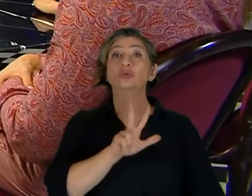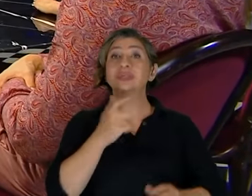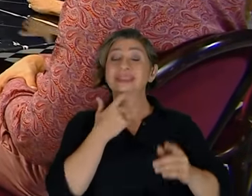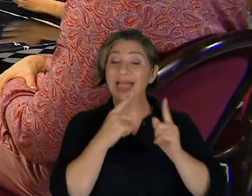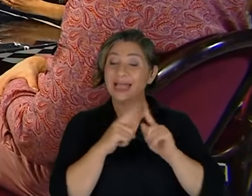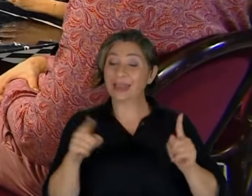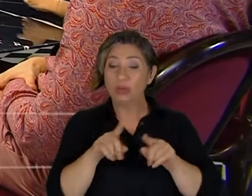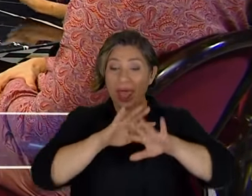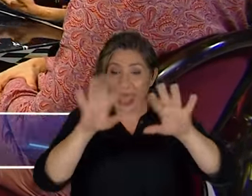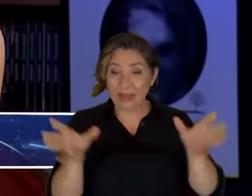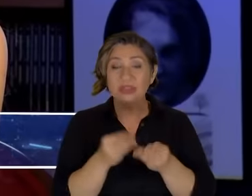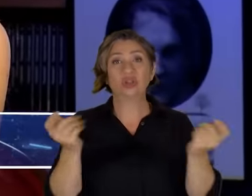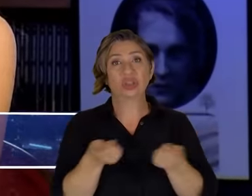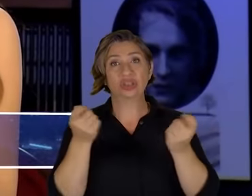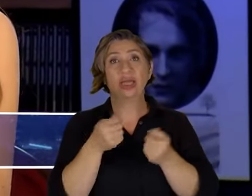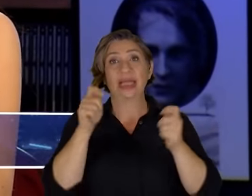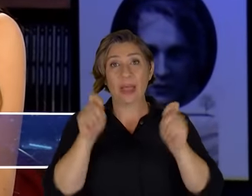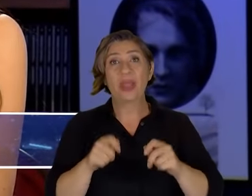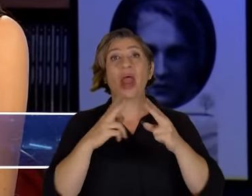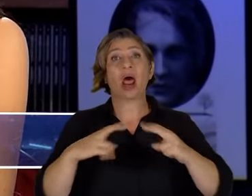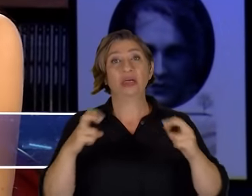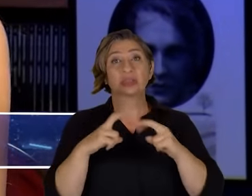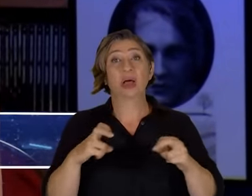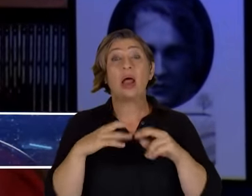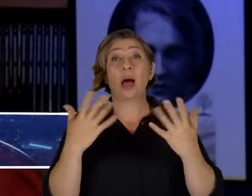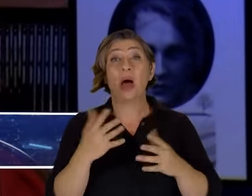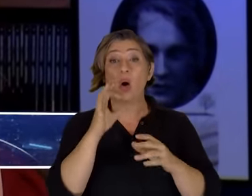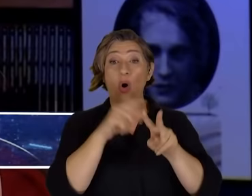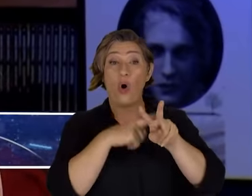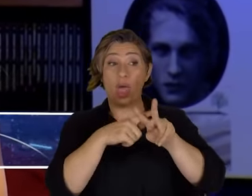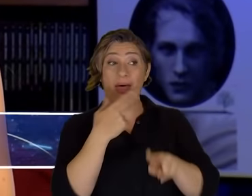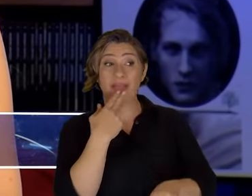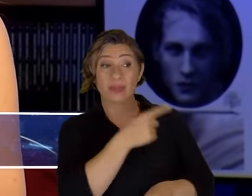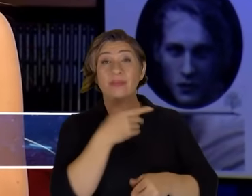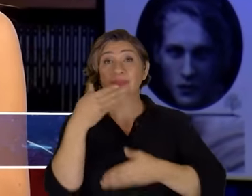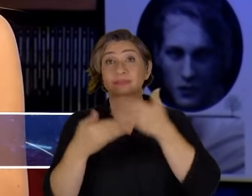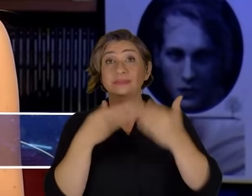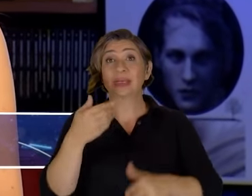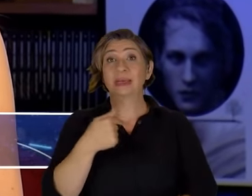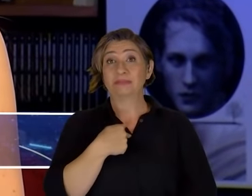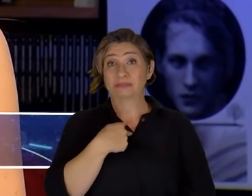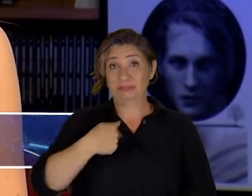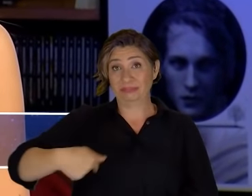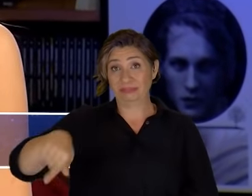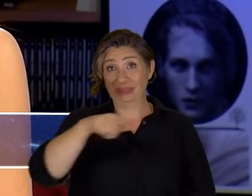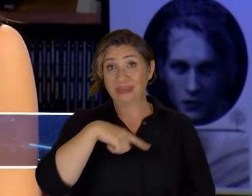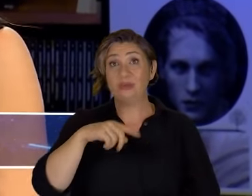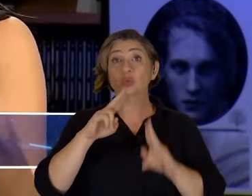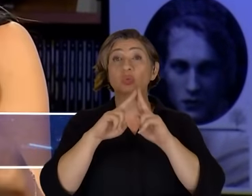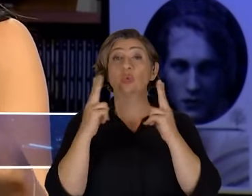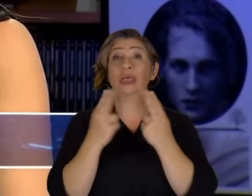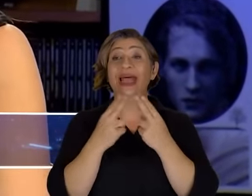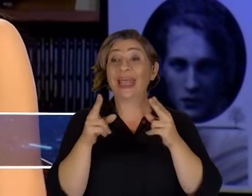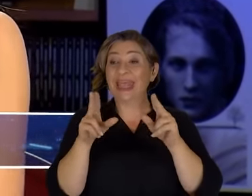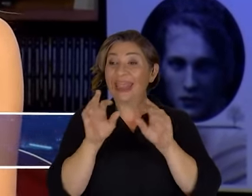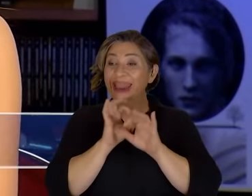tabii bunların hepsi üstünde çalışılan ve yapılan araştırmalar. Ama Oya Hanım'ın aslında bahsettiği şey biz yani dünyada